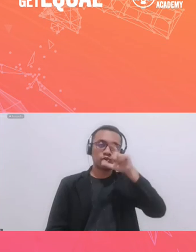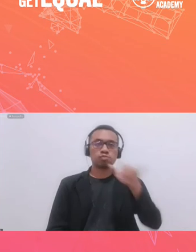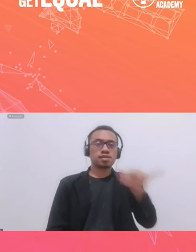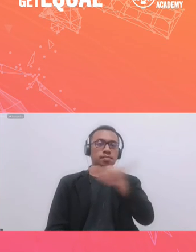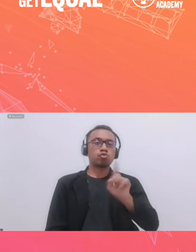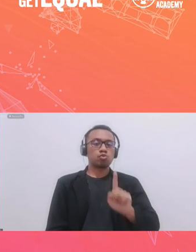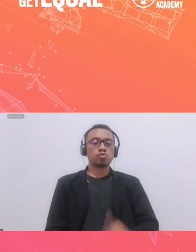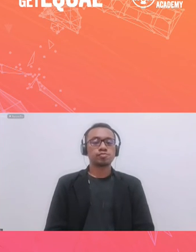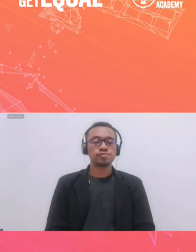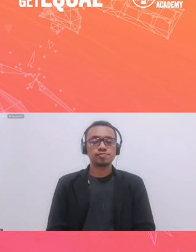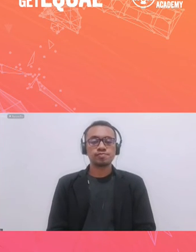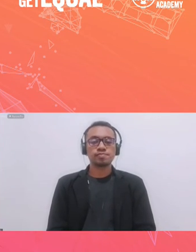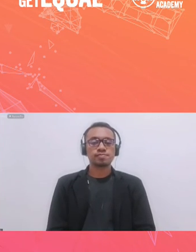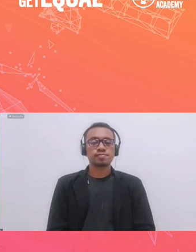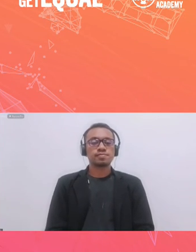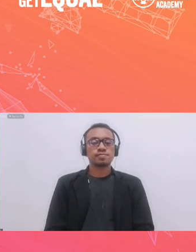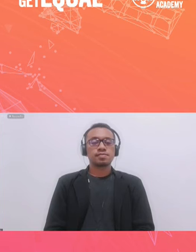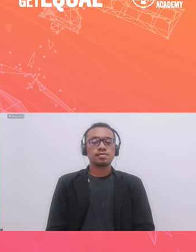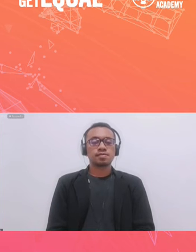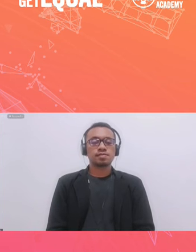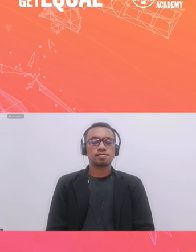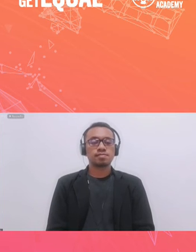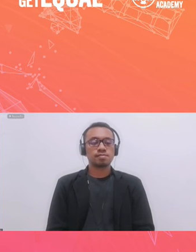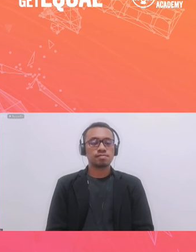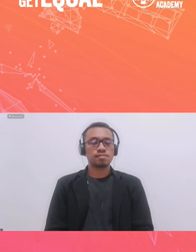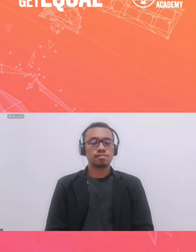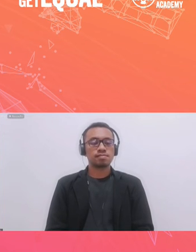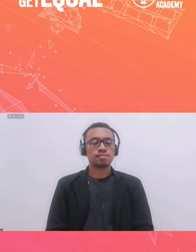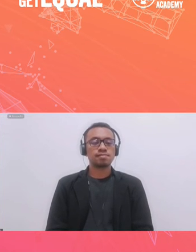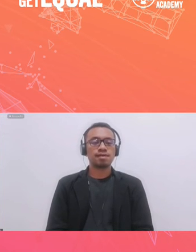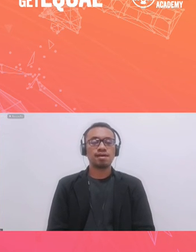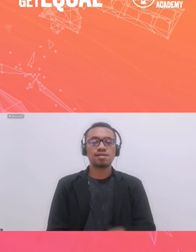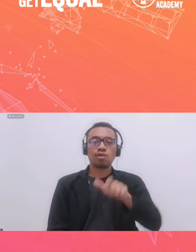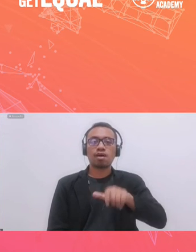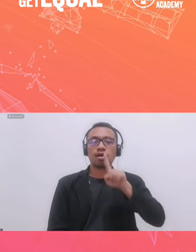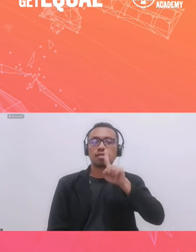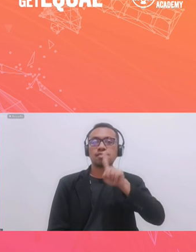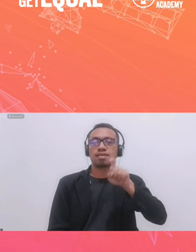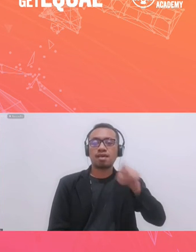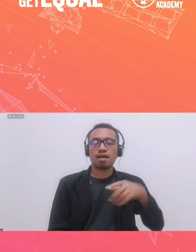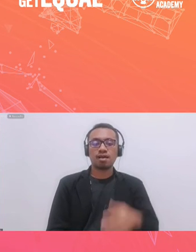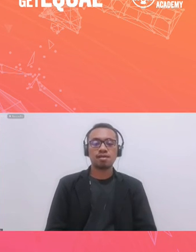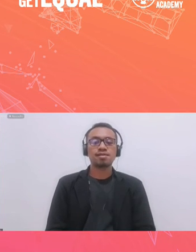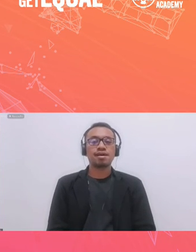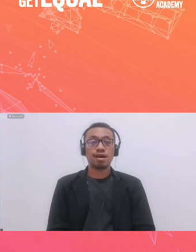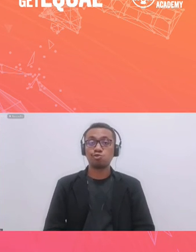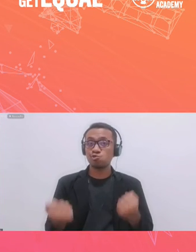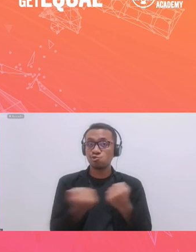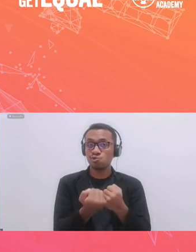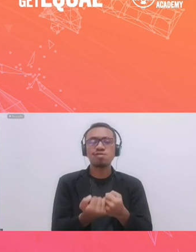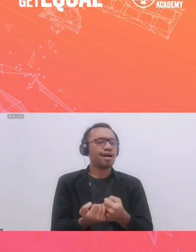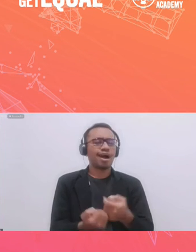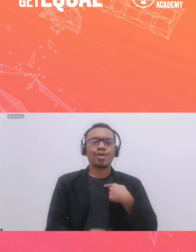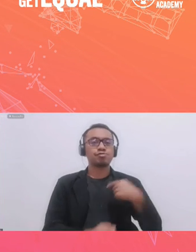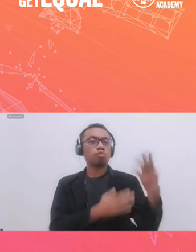bersama dulu ya. Sambil foto-foto ada yang nanya tuh barusan, saya dukung RUU PKS apa enggak? Oh, itu bukan dukung lagi, itu udah tugas saya.